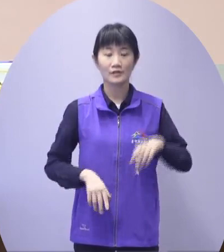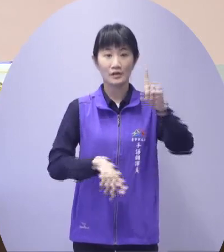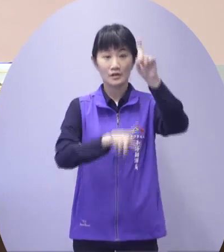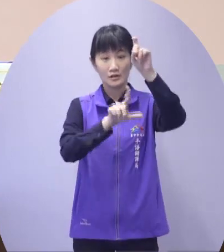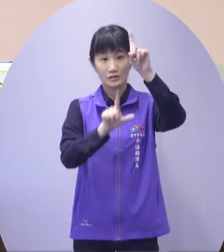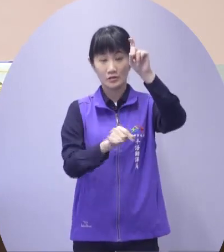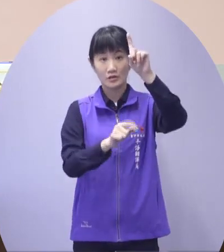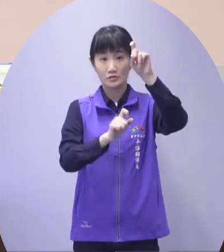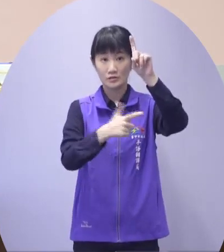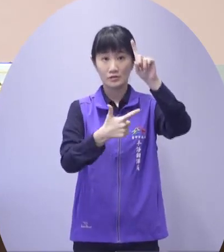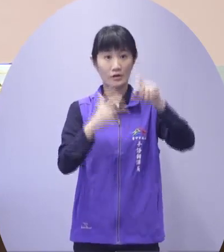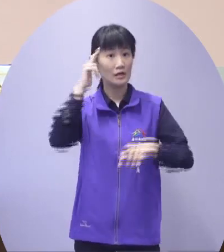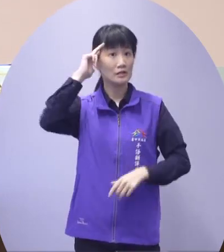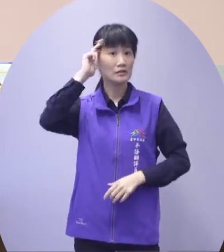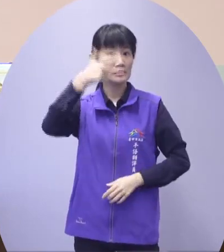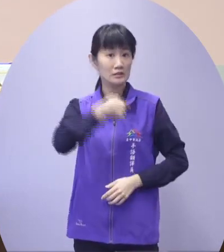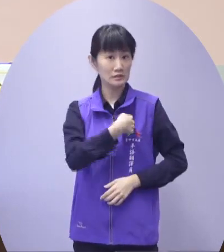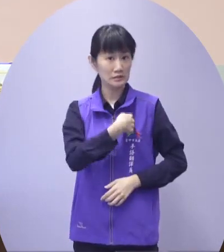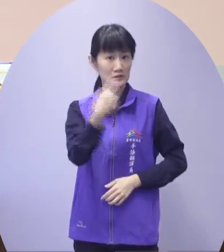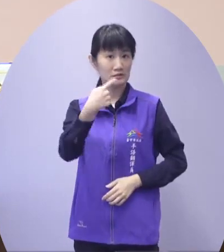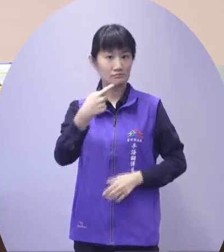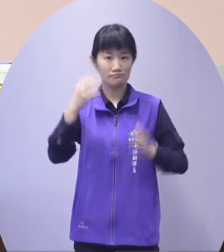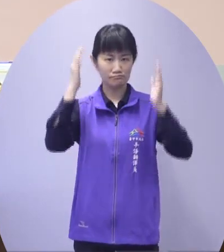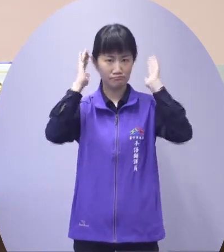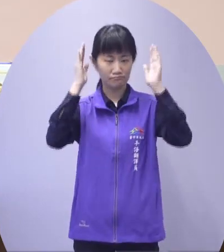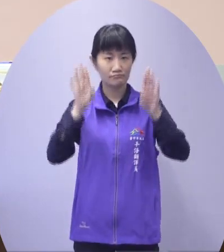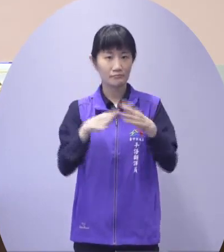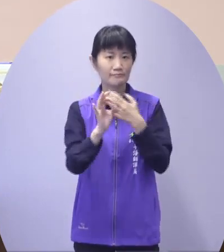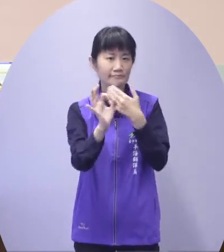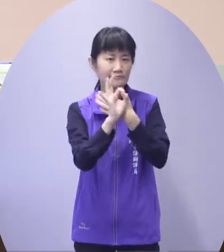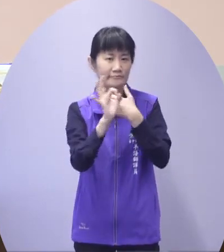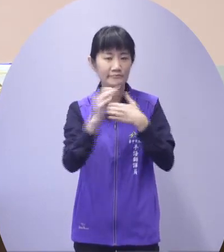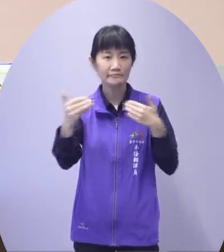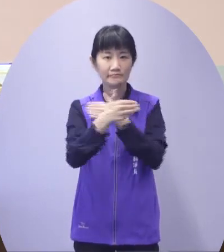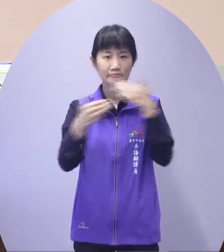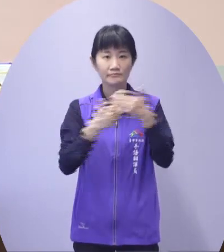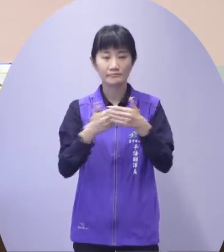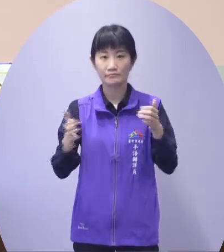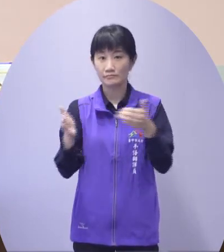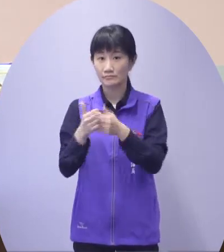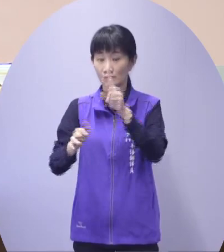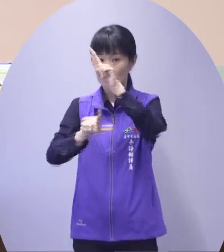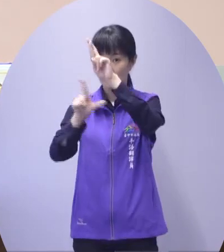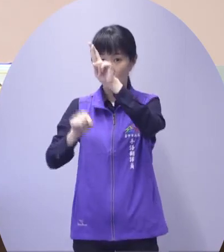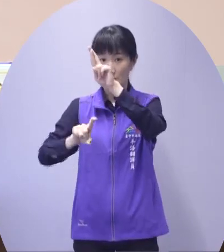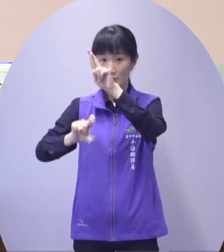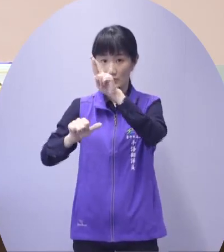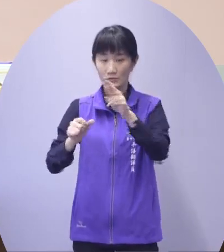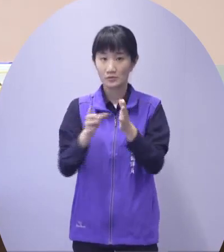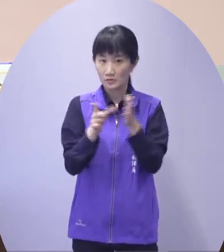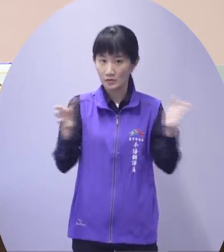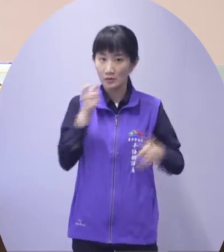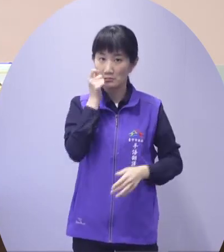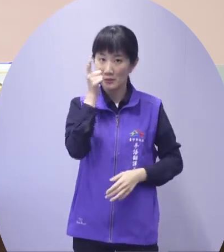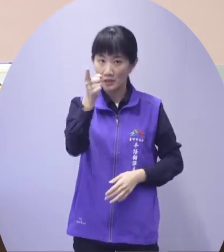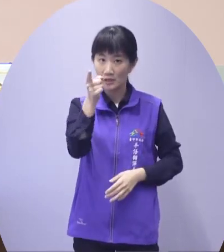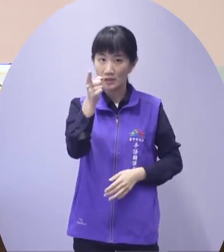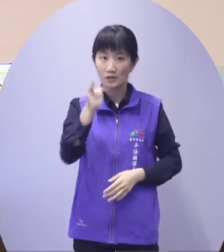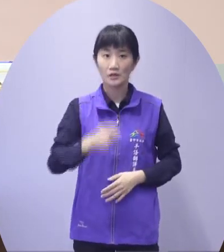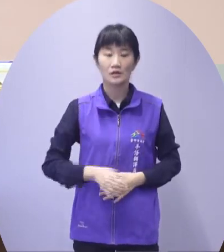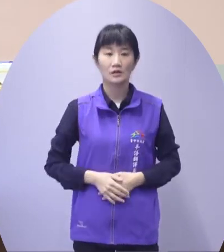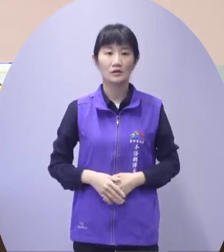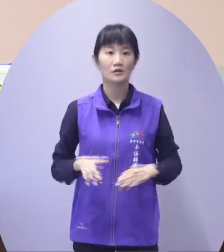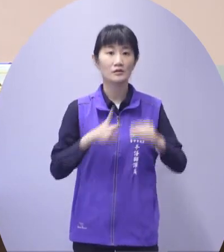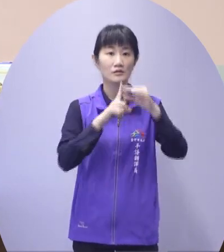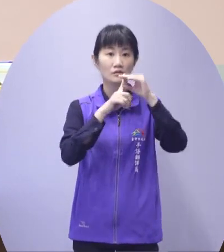就是下个礼拜一就开始，到12月15号，长达一个月的时间，